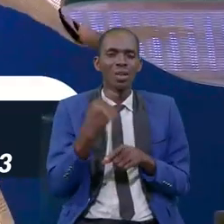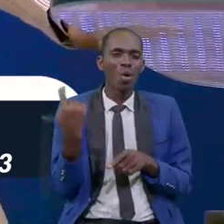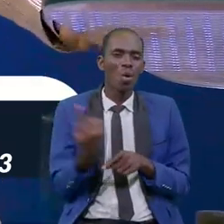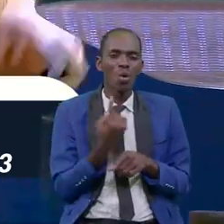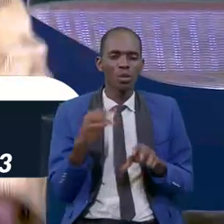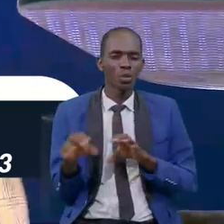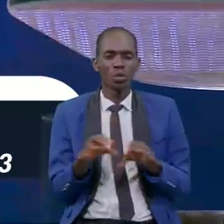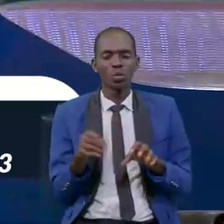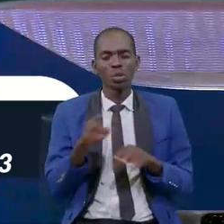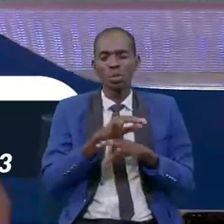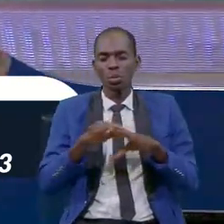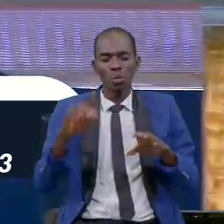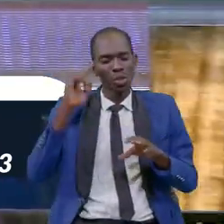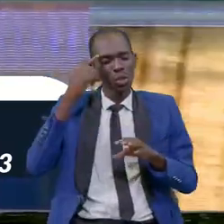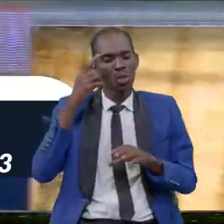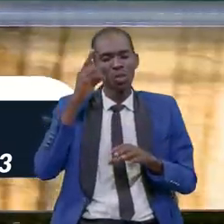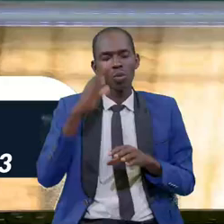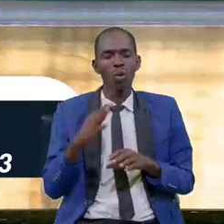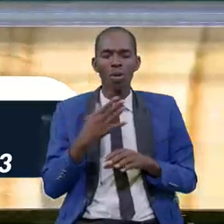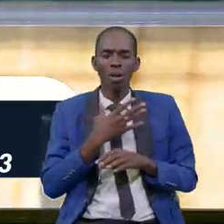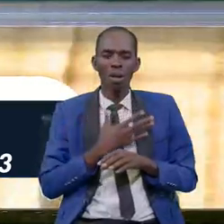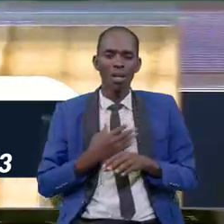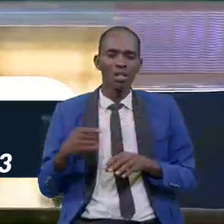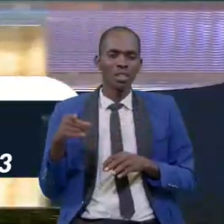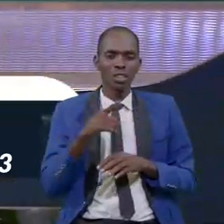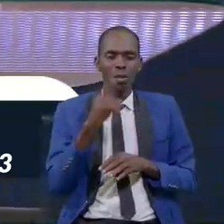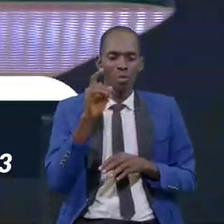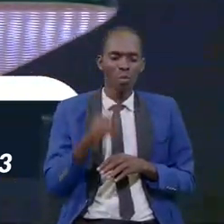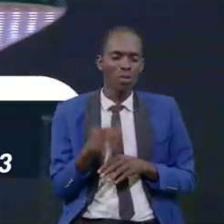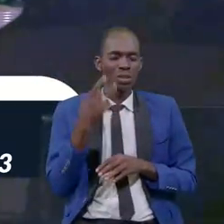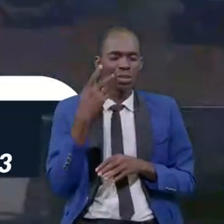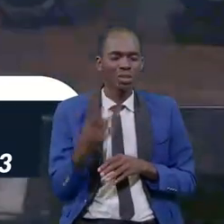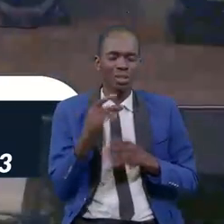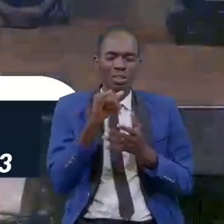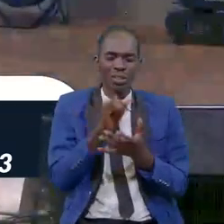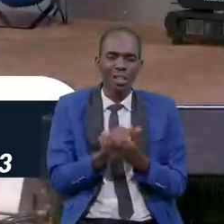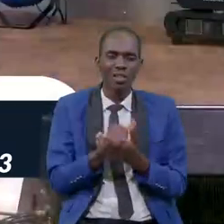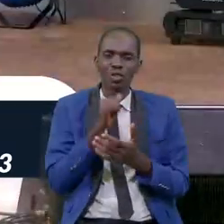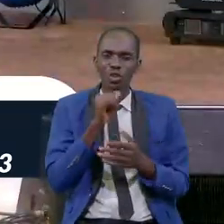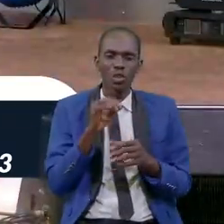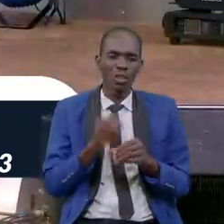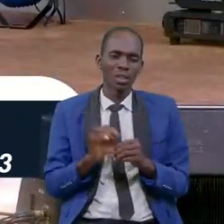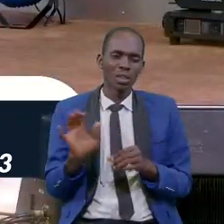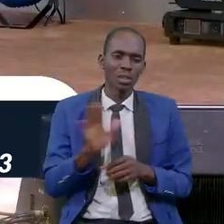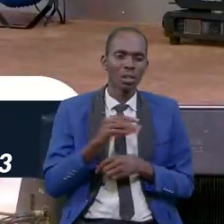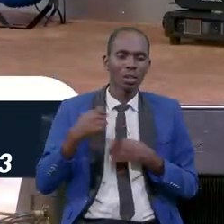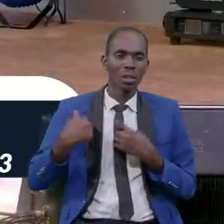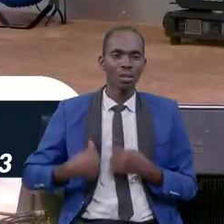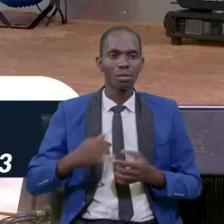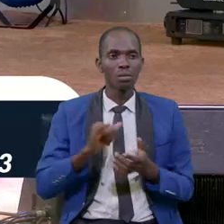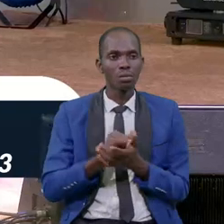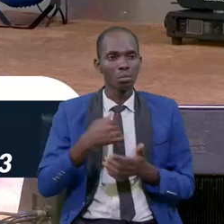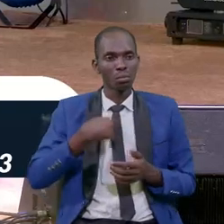font d'habitude, ils ne pensent pas qu'il y a Dieu. Ils ne se disent pas dans leur cœur que je me